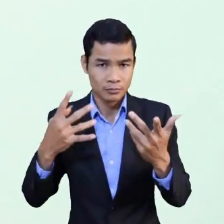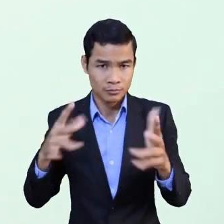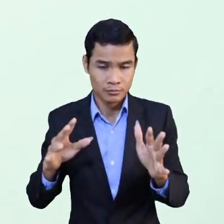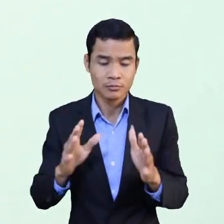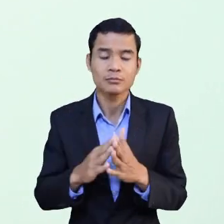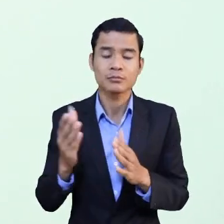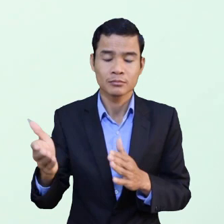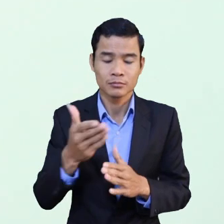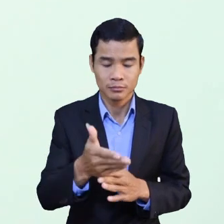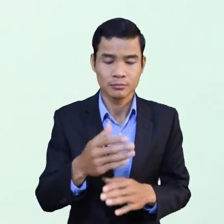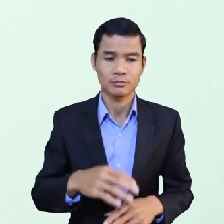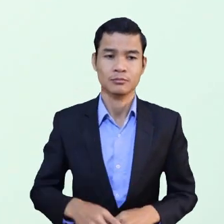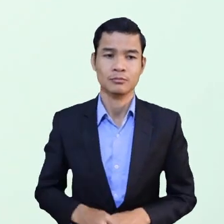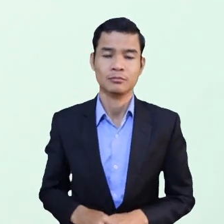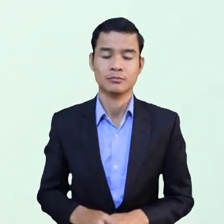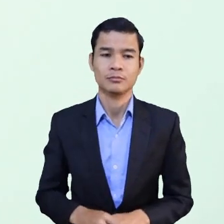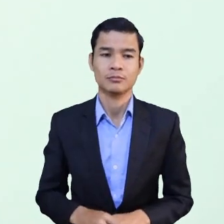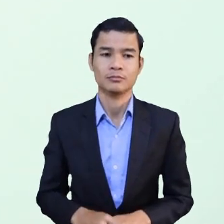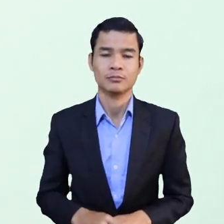ប់ណា